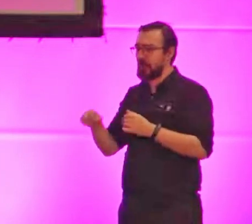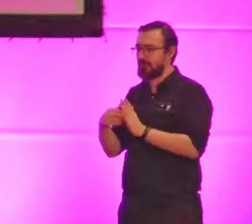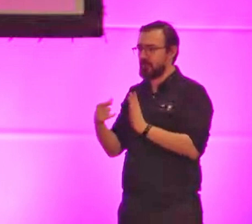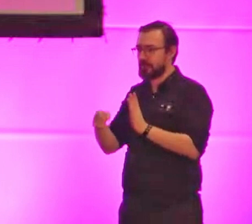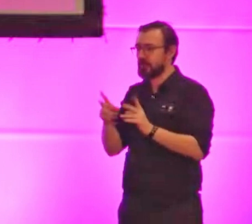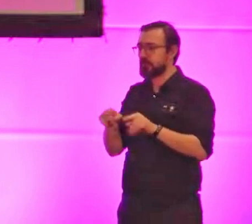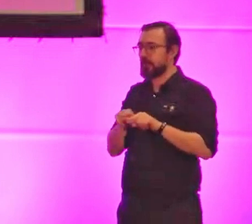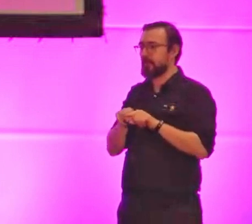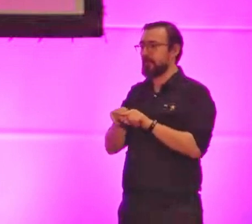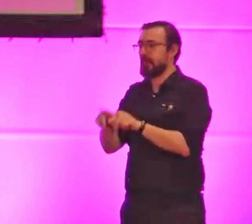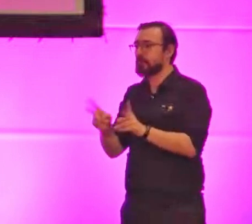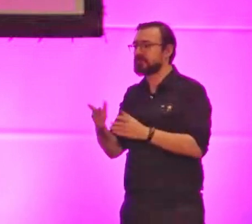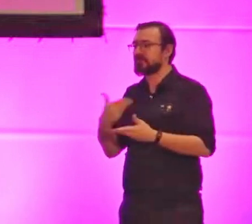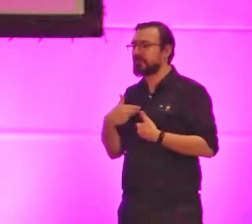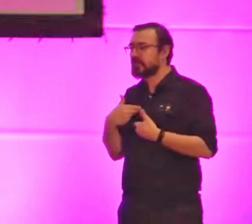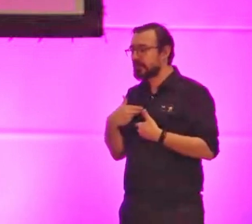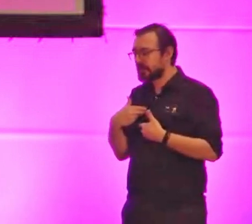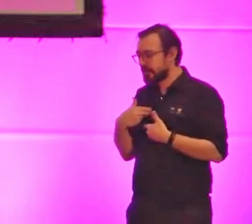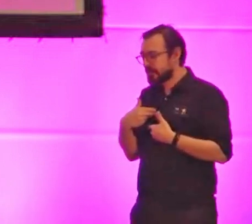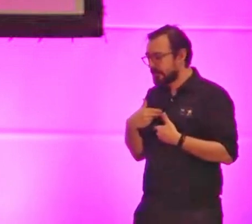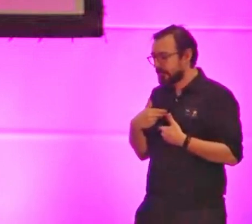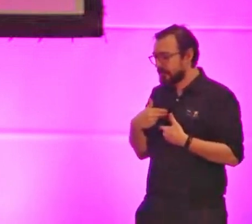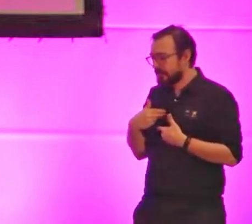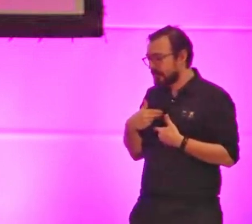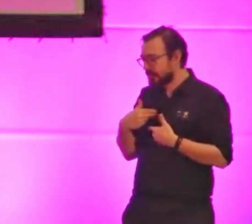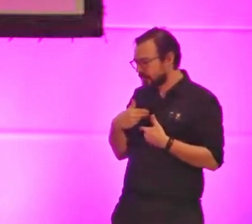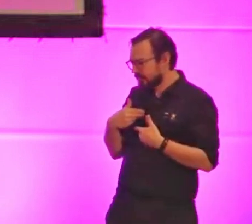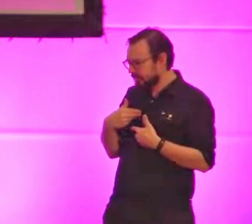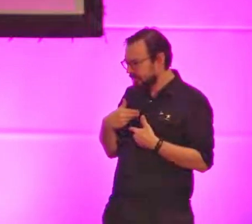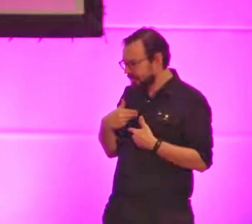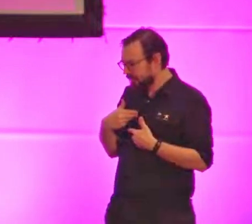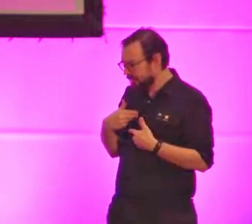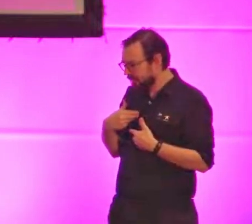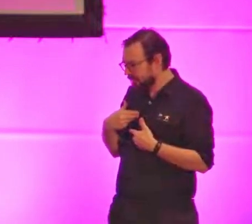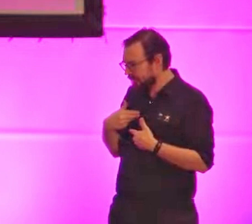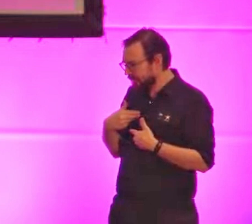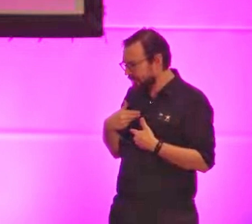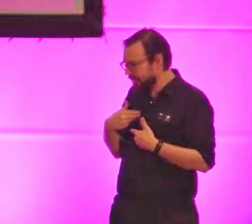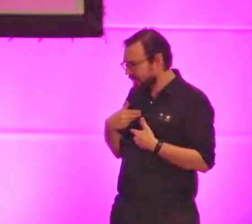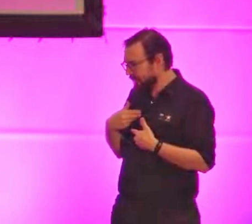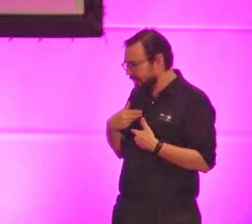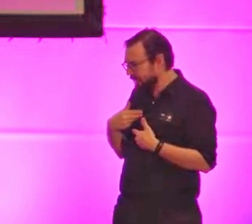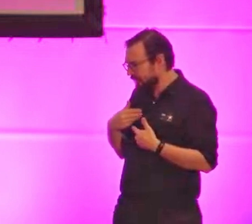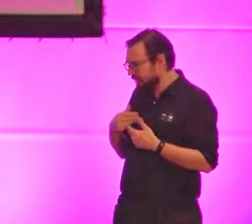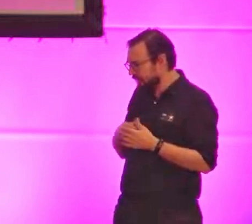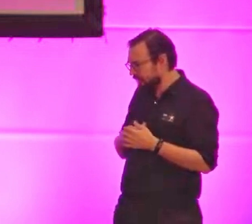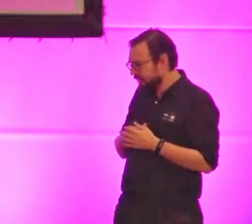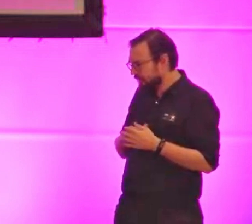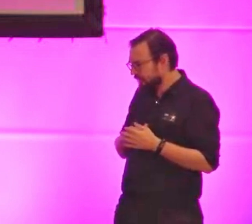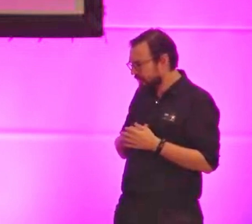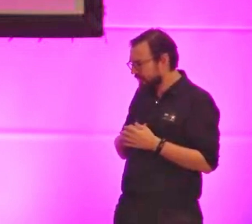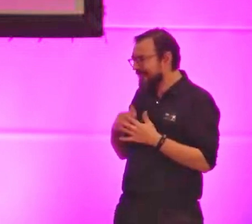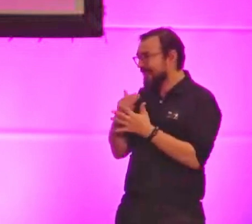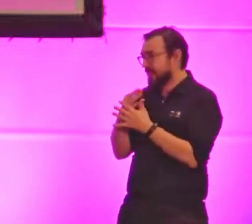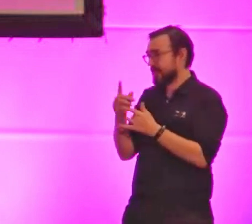Bara därifrån fick vi ut, bara från Ekos fick vi kanske ut en, ja, kan det vara en av flera